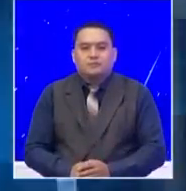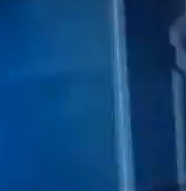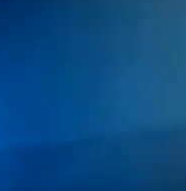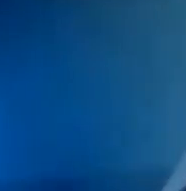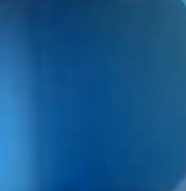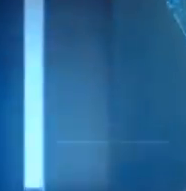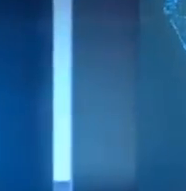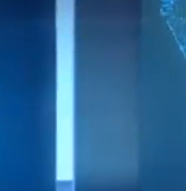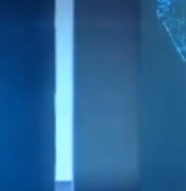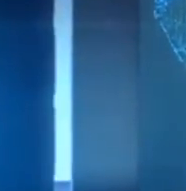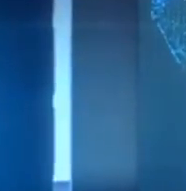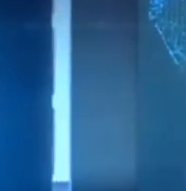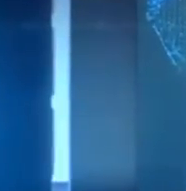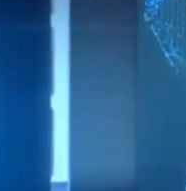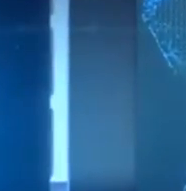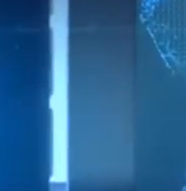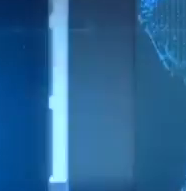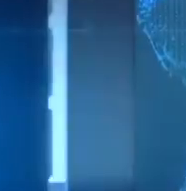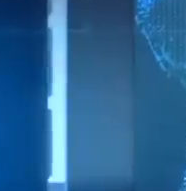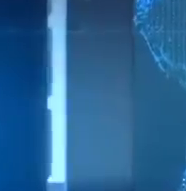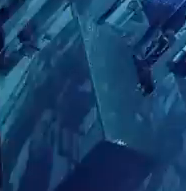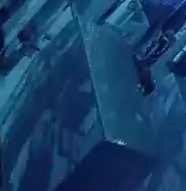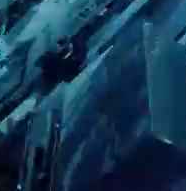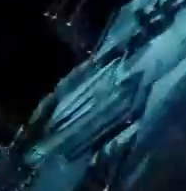Касымжанова, Аманжол Жукеншев, телеканал ЖТСУ, Жамбылский район.